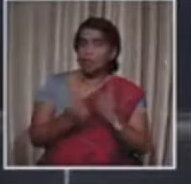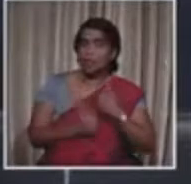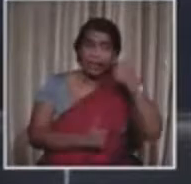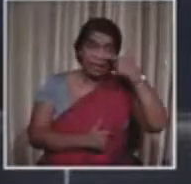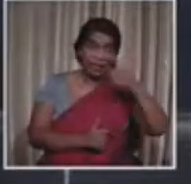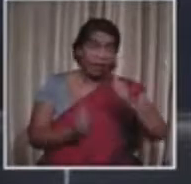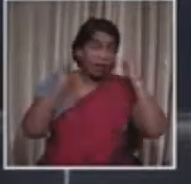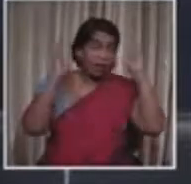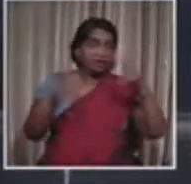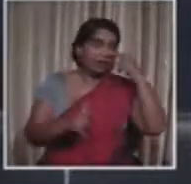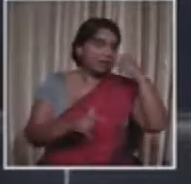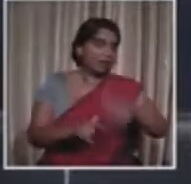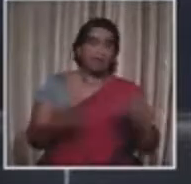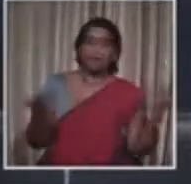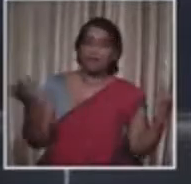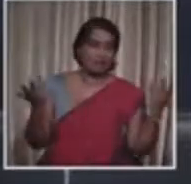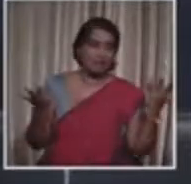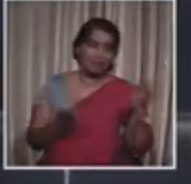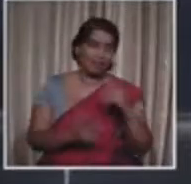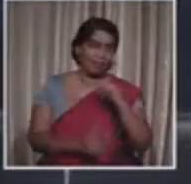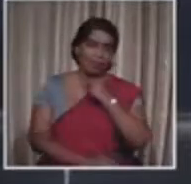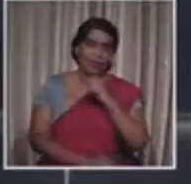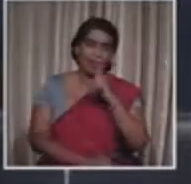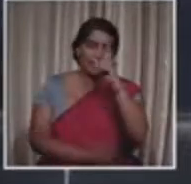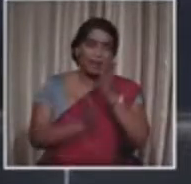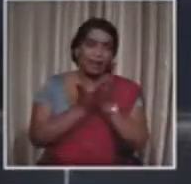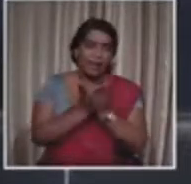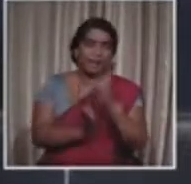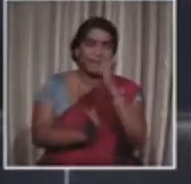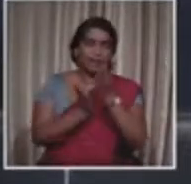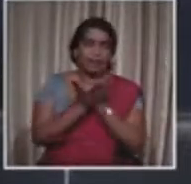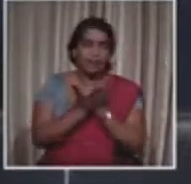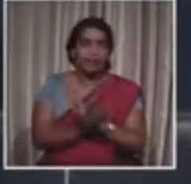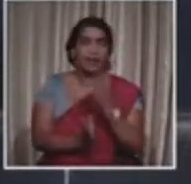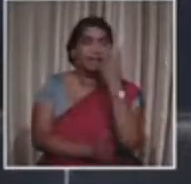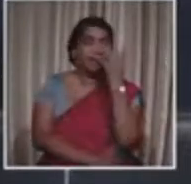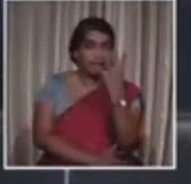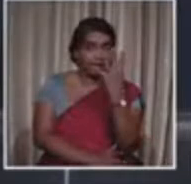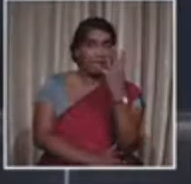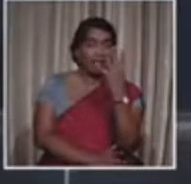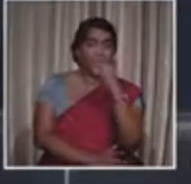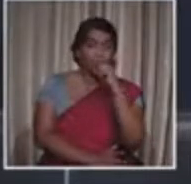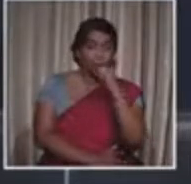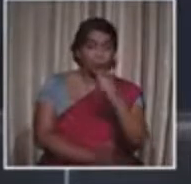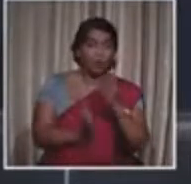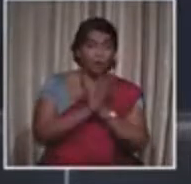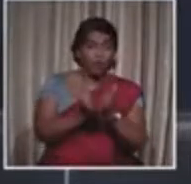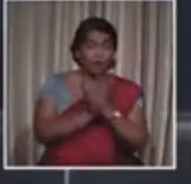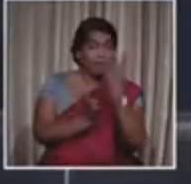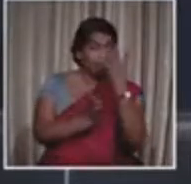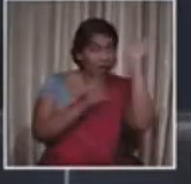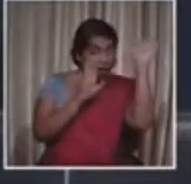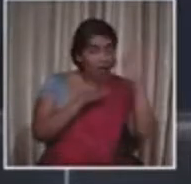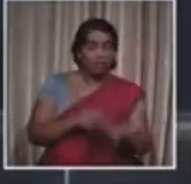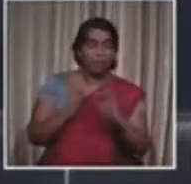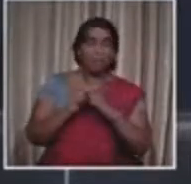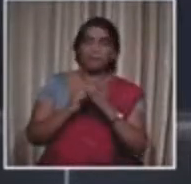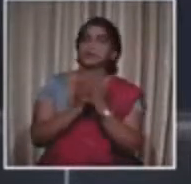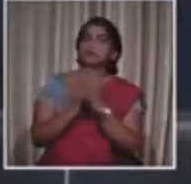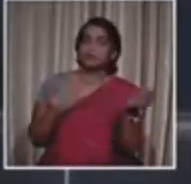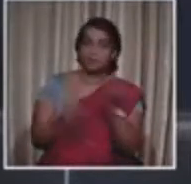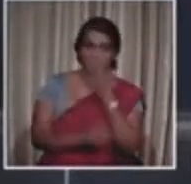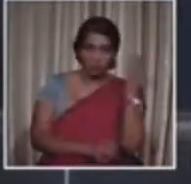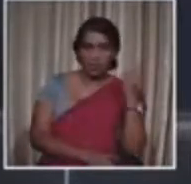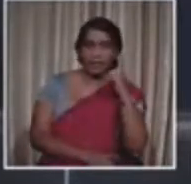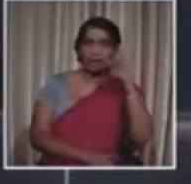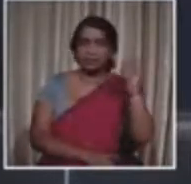ඉන්ධන දැන් නැහැ. අපි කියන්නේ එක නැව ගානේ. අපි නැව් හතරක් එකට එන්න ඕනේ මේක නවත්තන්නල. එතෙන්ට ඇවිල්ලා නැහැ.